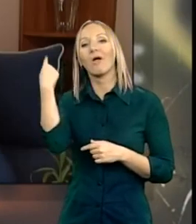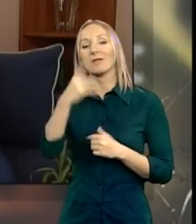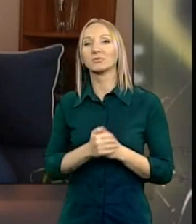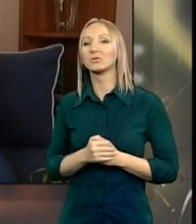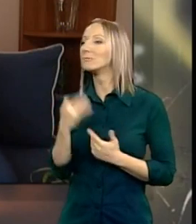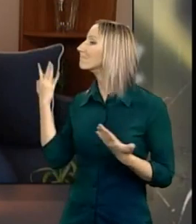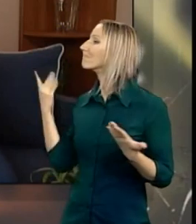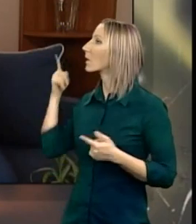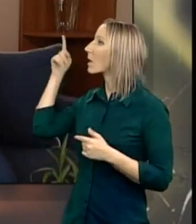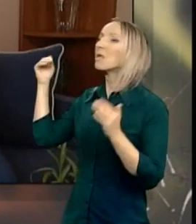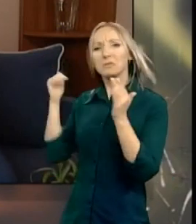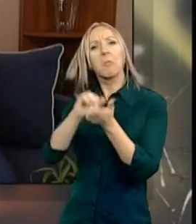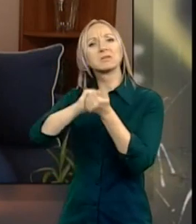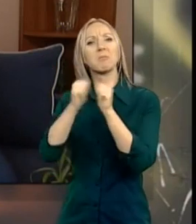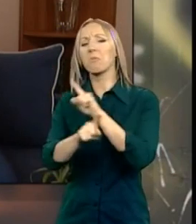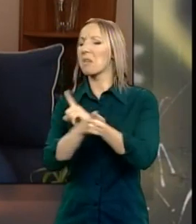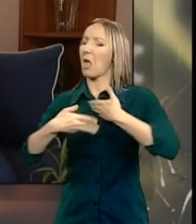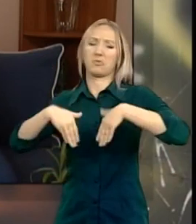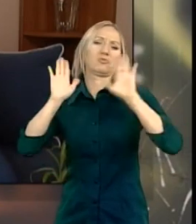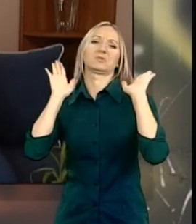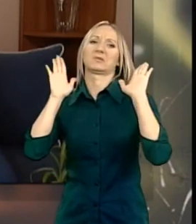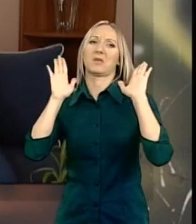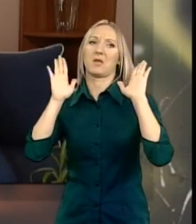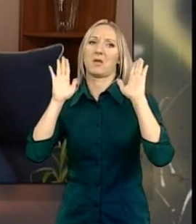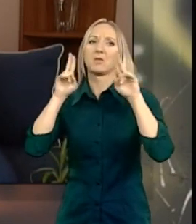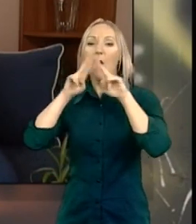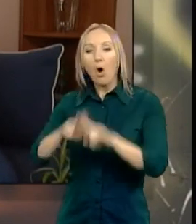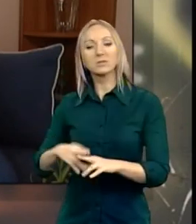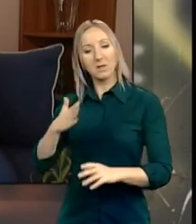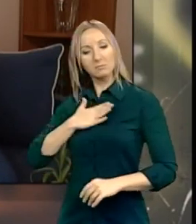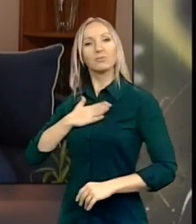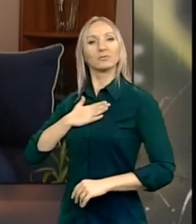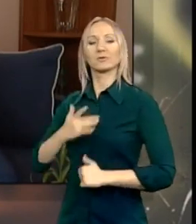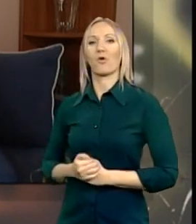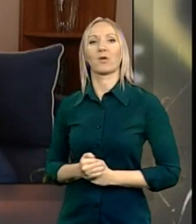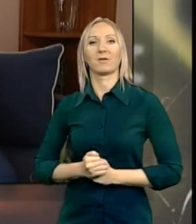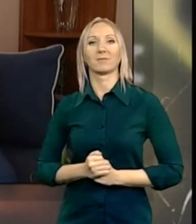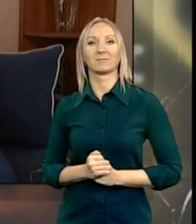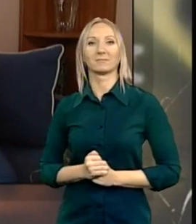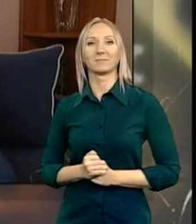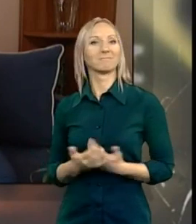Mladim ljudima, stavim, ne možem se im boriti. Treba da se bore i da ne zustaju. Da ostane ovakvi kakvi su. Tako.